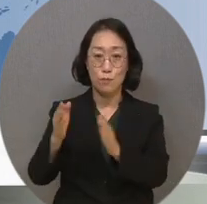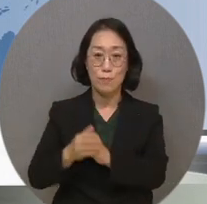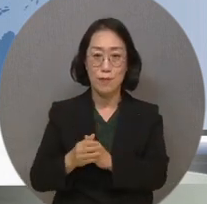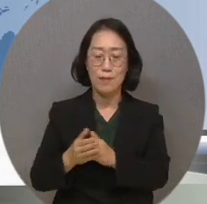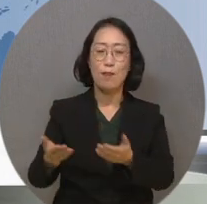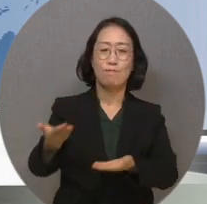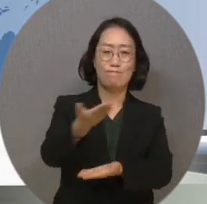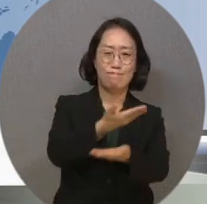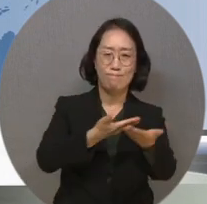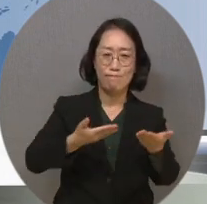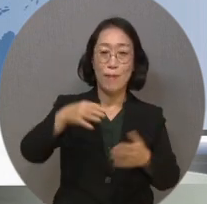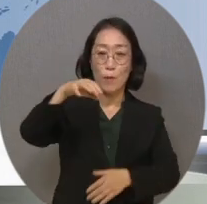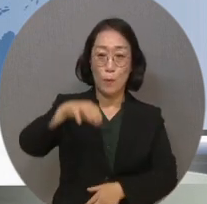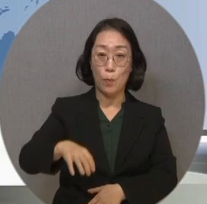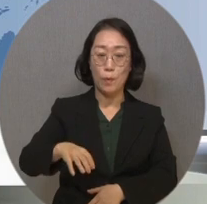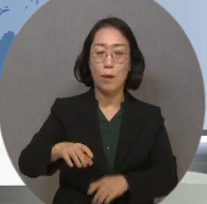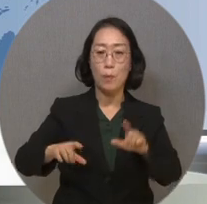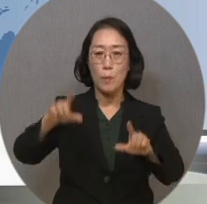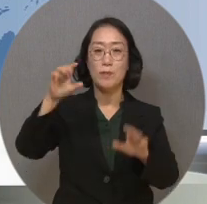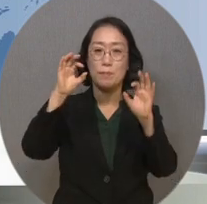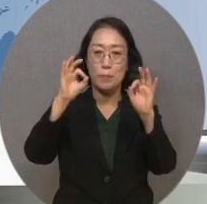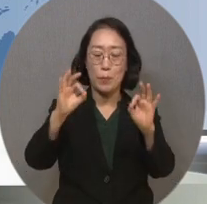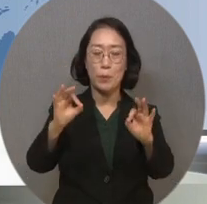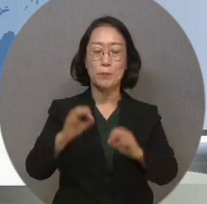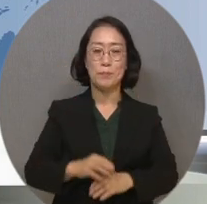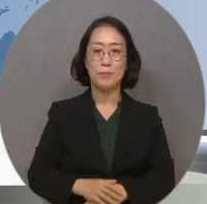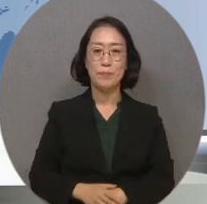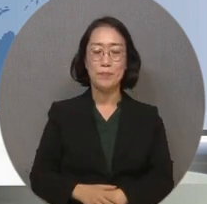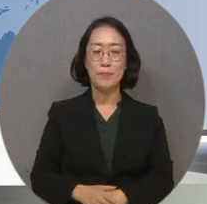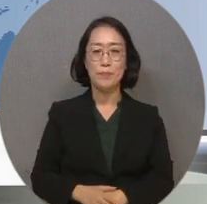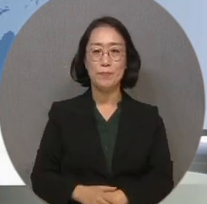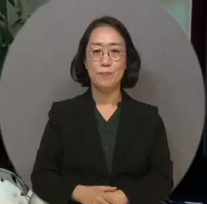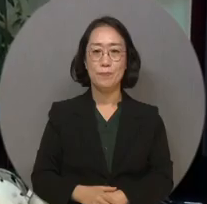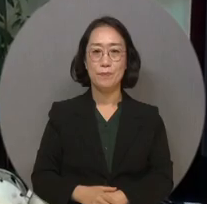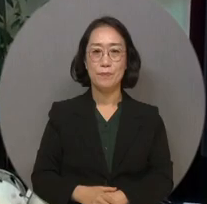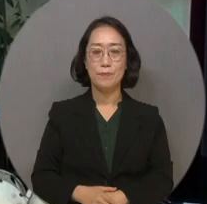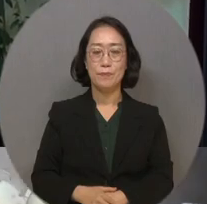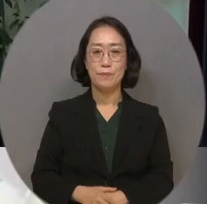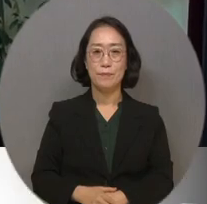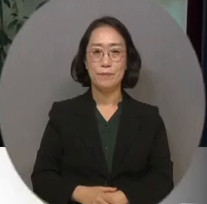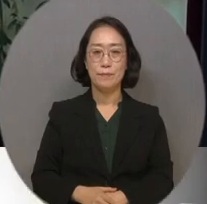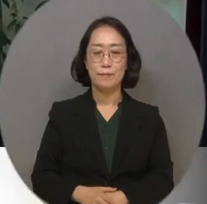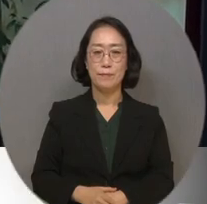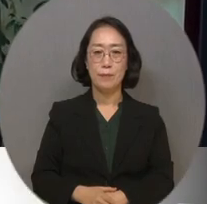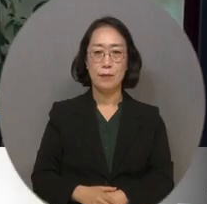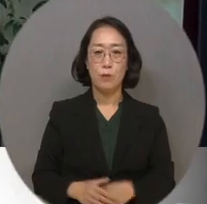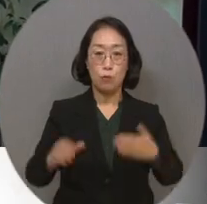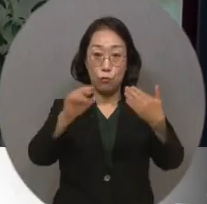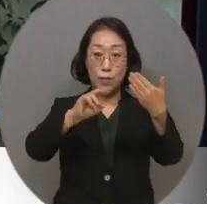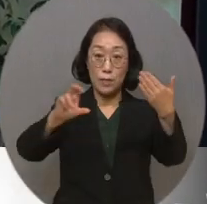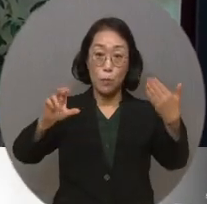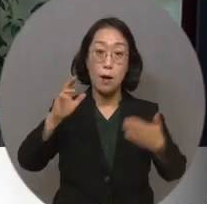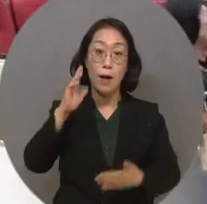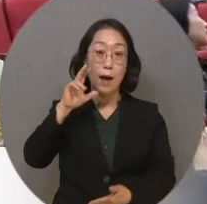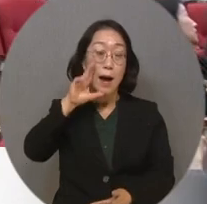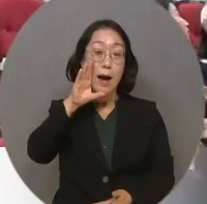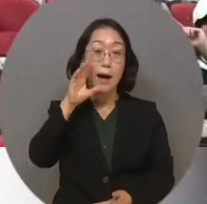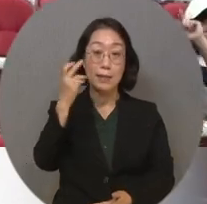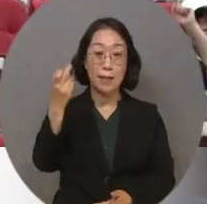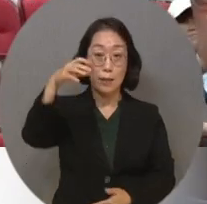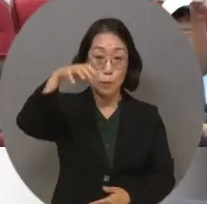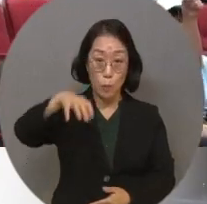호흡하는 시간이었는데요 장수현 기자가 전합니다 지난 25일 아산시 청소년